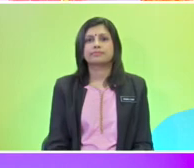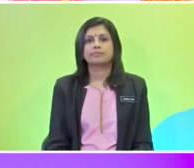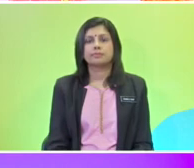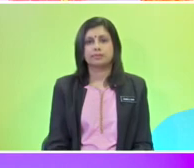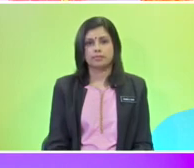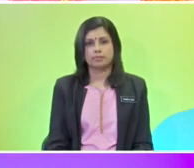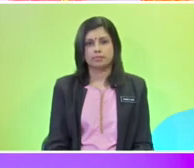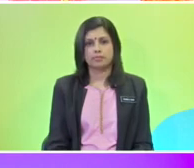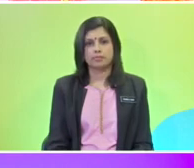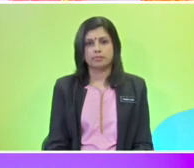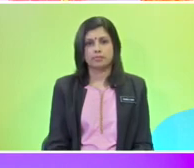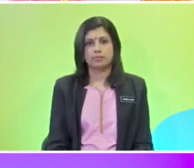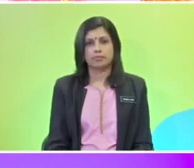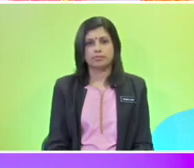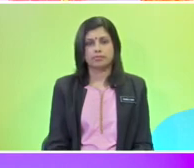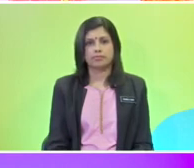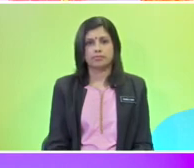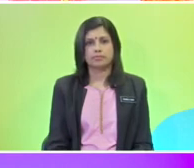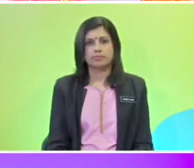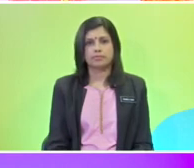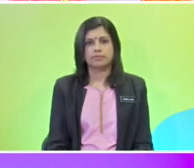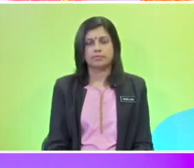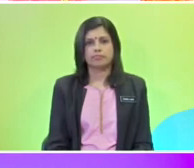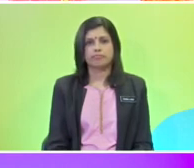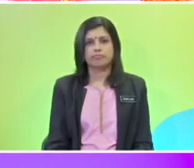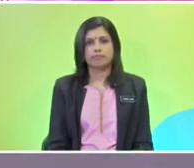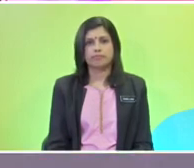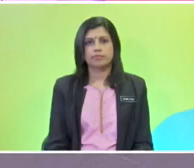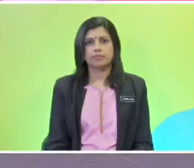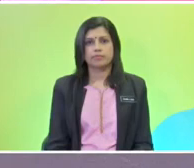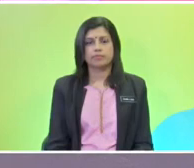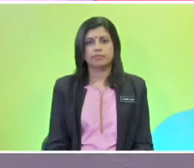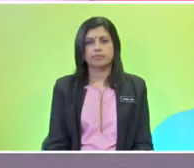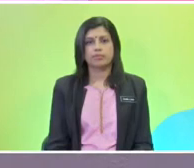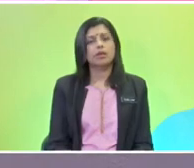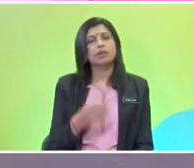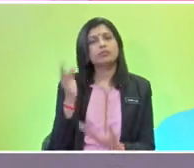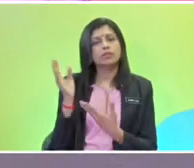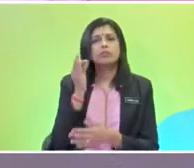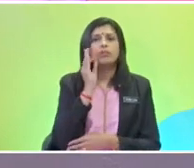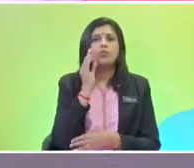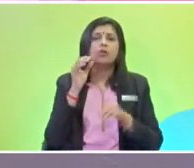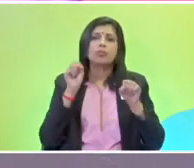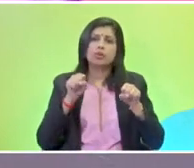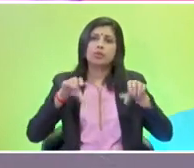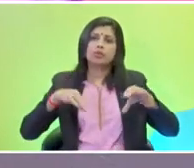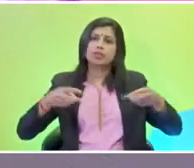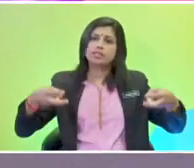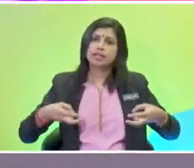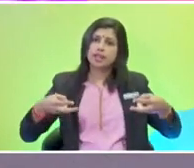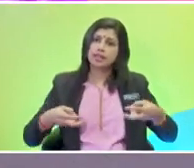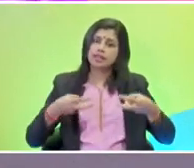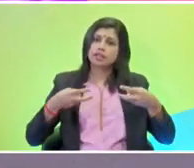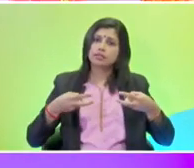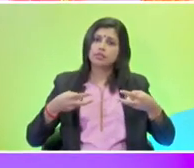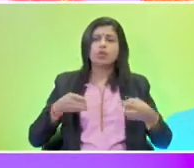Okey. Cikgu, ini buah yang boleh dibuat salad buah-buahan. Ya. Kalau buah-buah lain tu tak boleh ke, cikgu? Boleh, tapi untuk buat salad